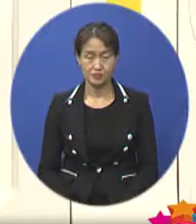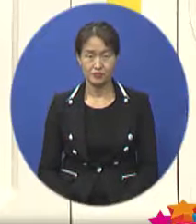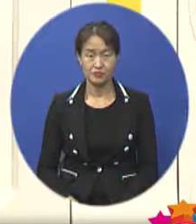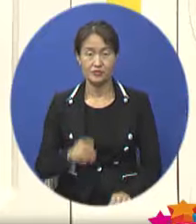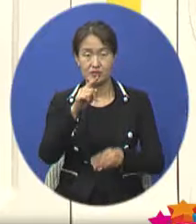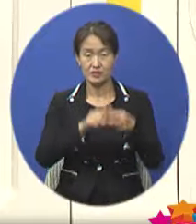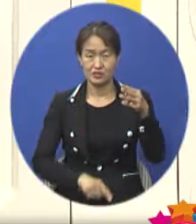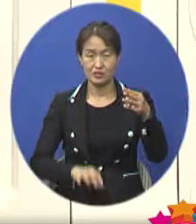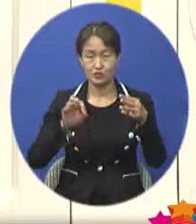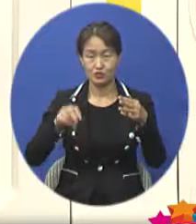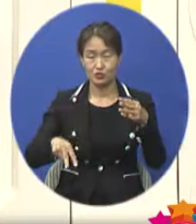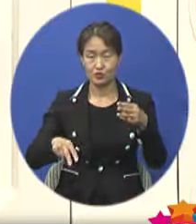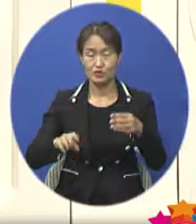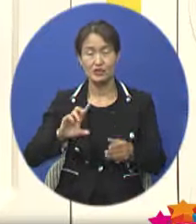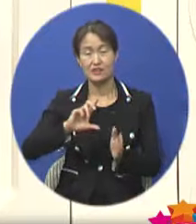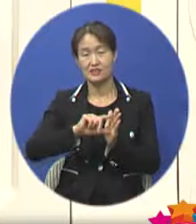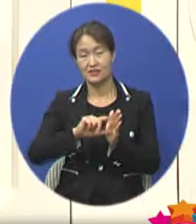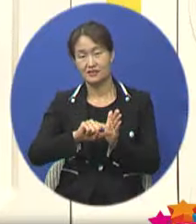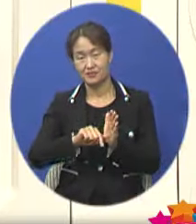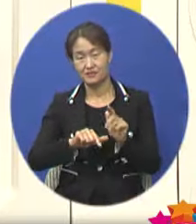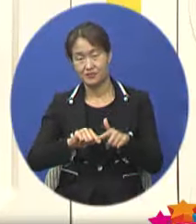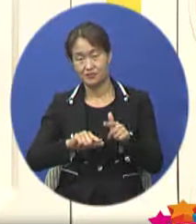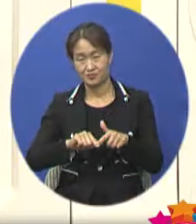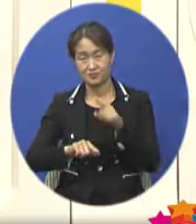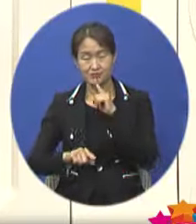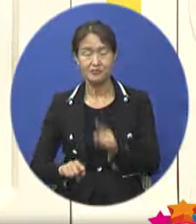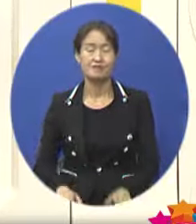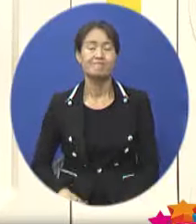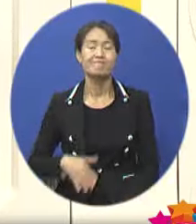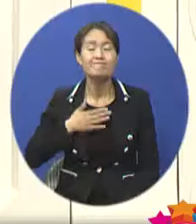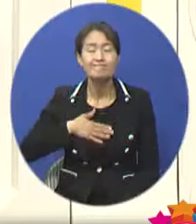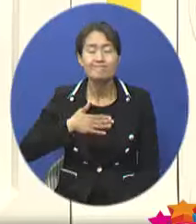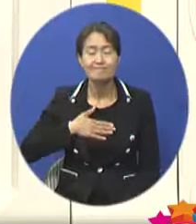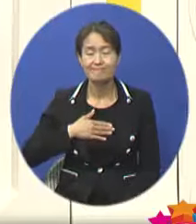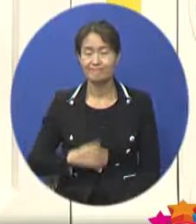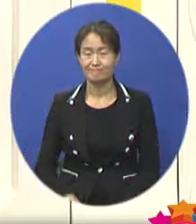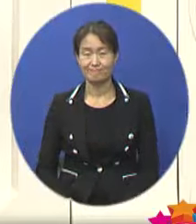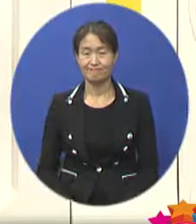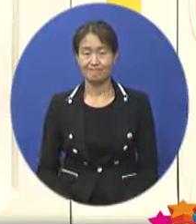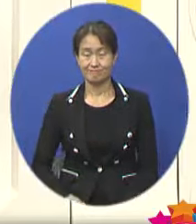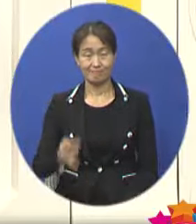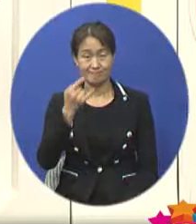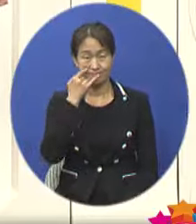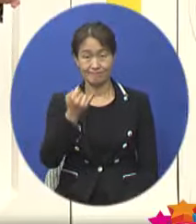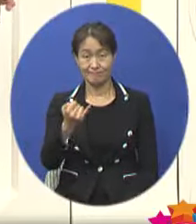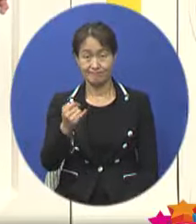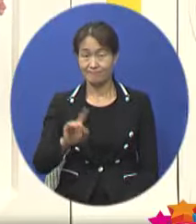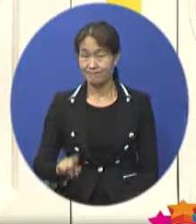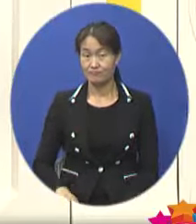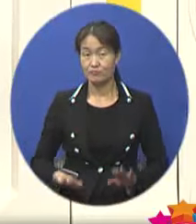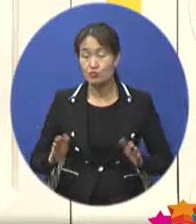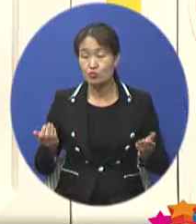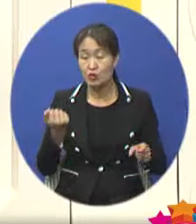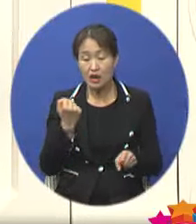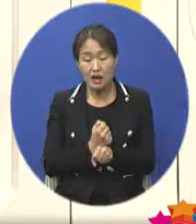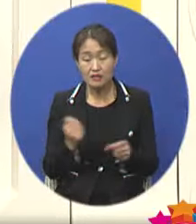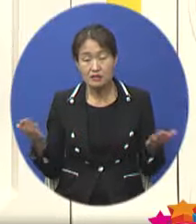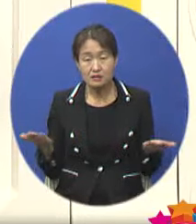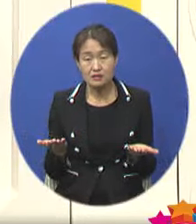씨의 시계바늘. 시계바늘. 시계바늘. 네. 알겠습니다. 예, 우리 어머니는 지금, 저, 어떤 일을 하고